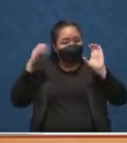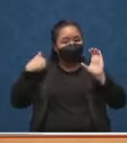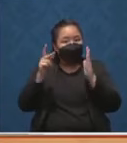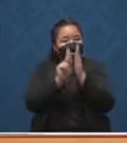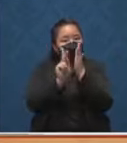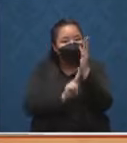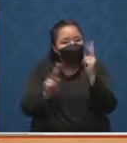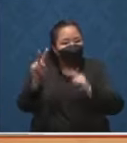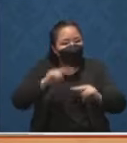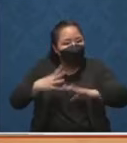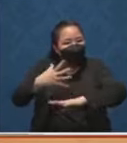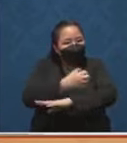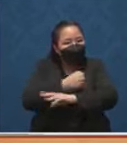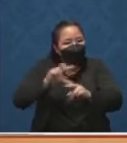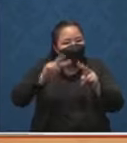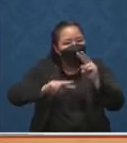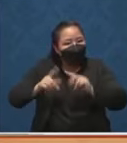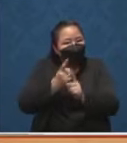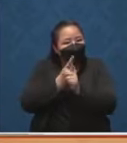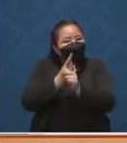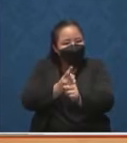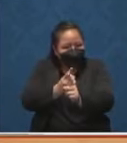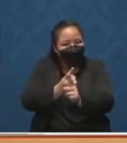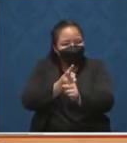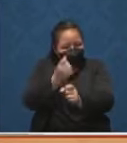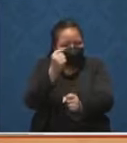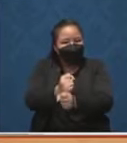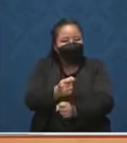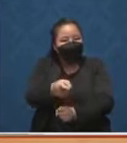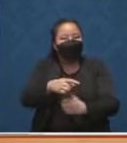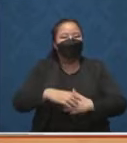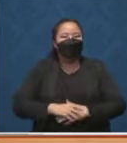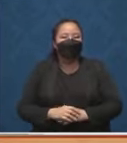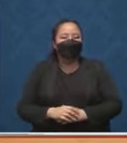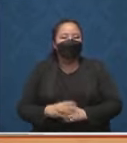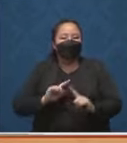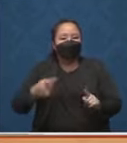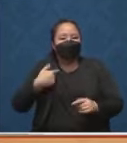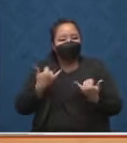แลมีอำนาจหน้าที่ตามกฎหมายที่จะทำนะครับวันนี้ถ้าเรา